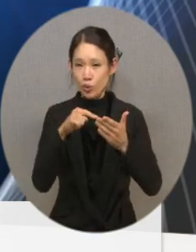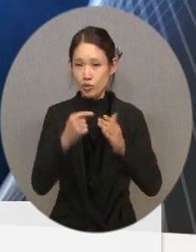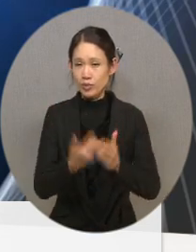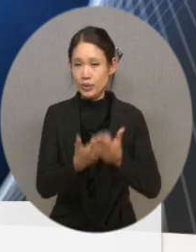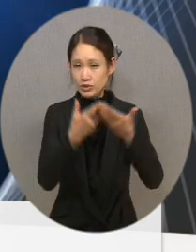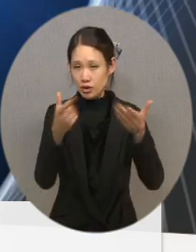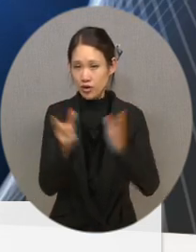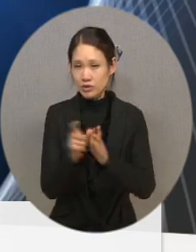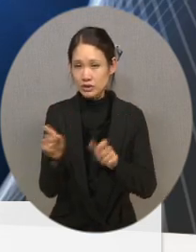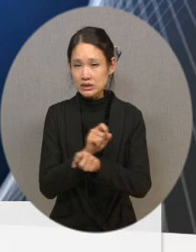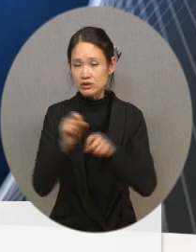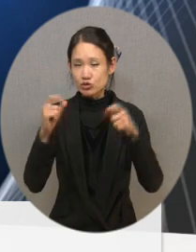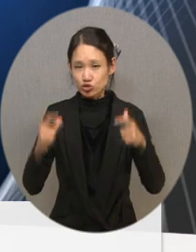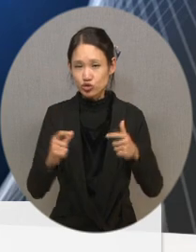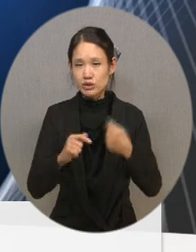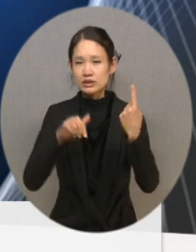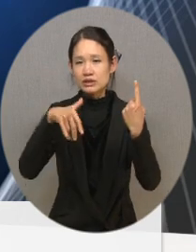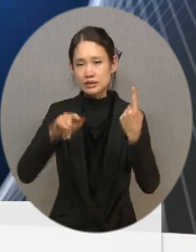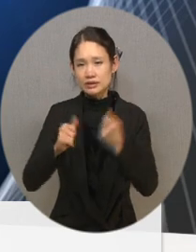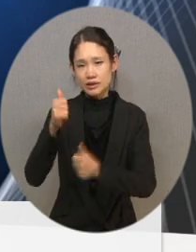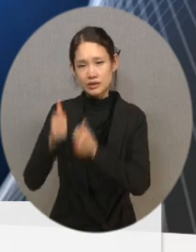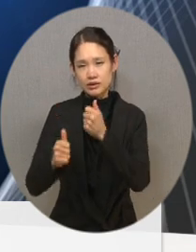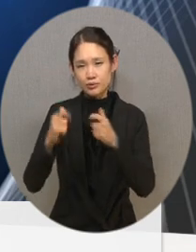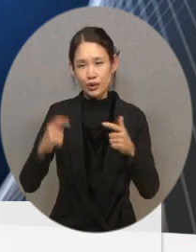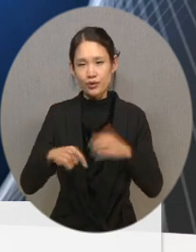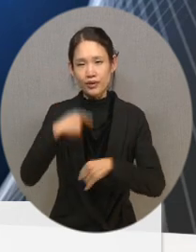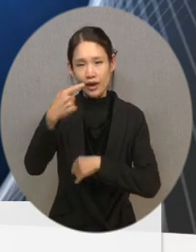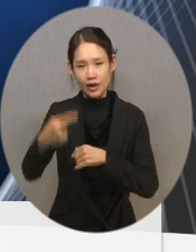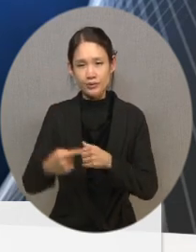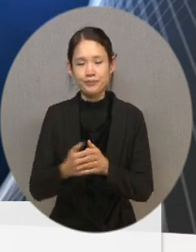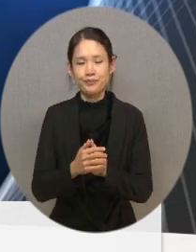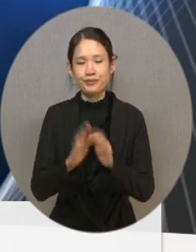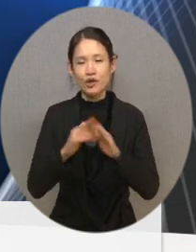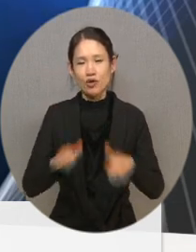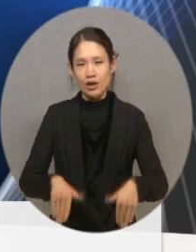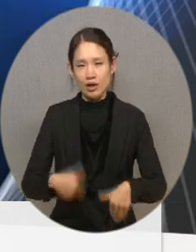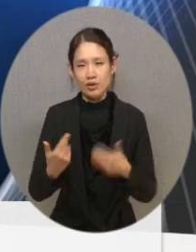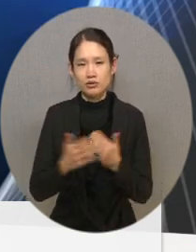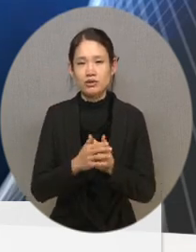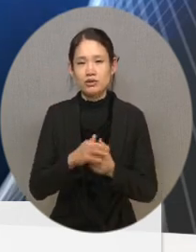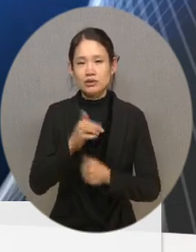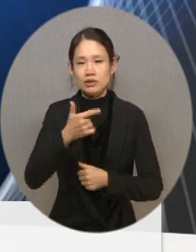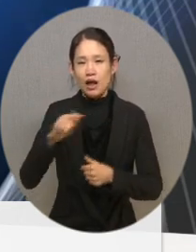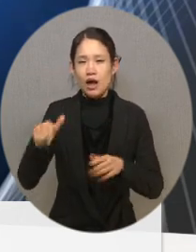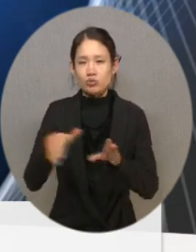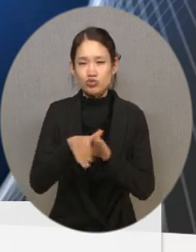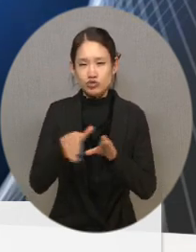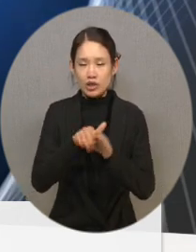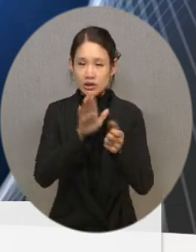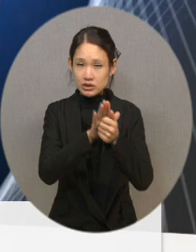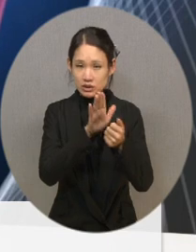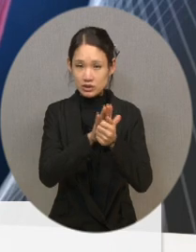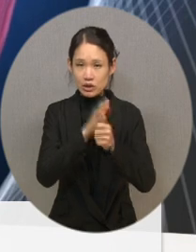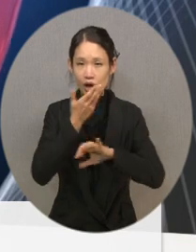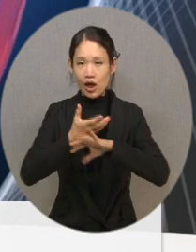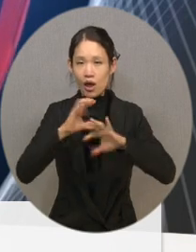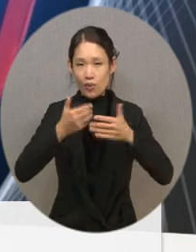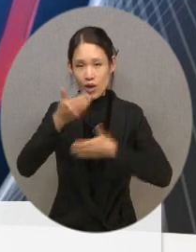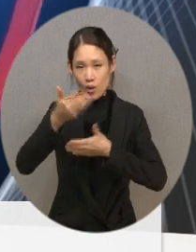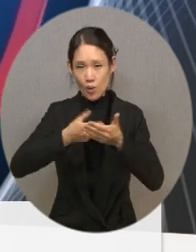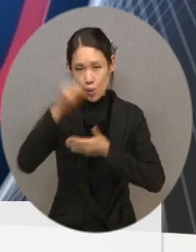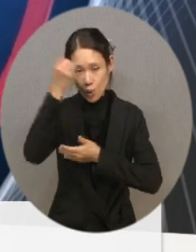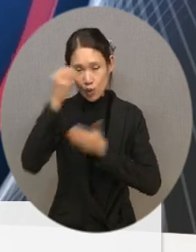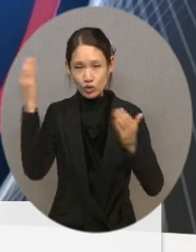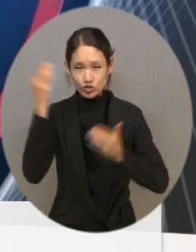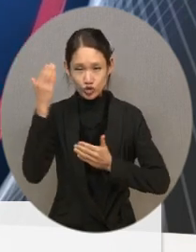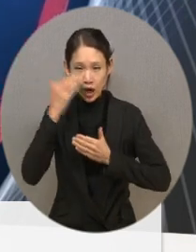1차 시범지역을 다음 달 선정합니다. 전라남도는 다문화 지원과 해외 고교 유학생